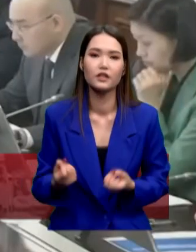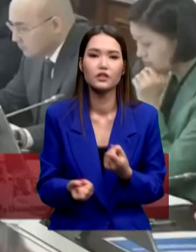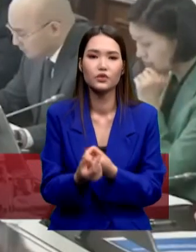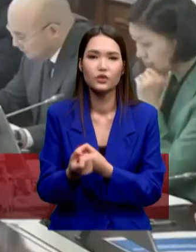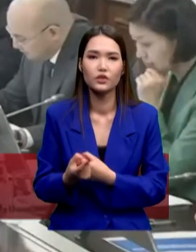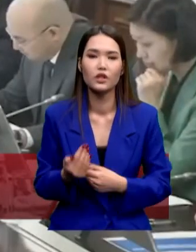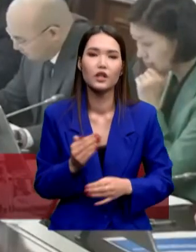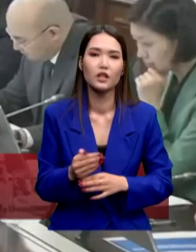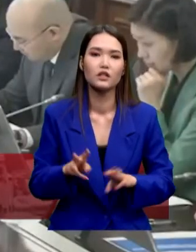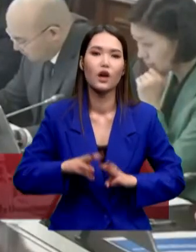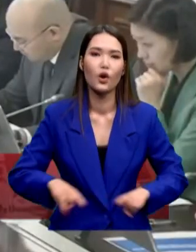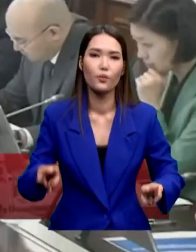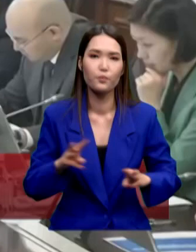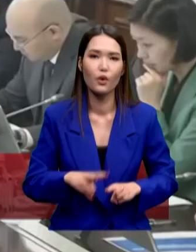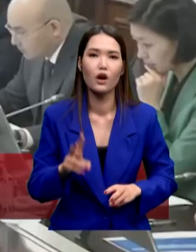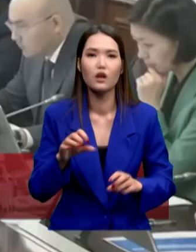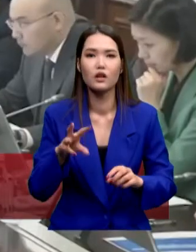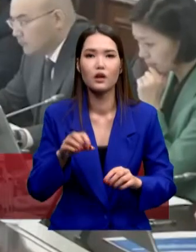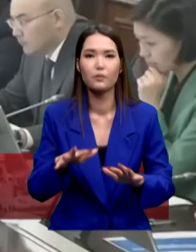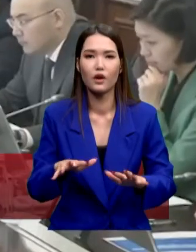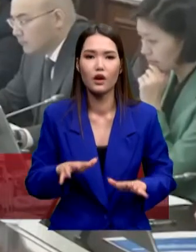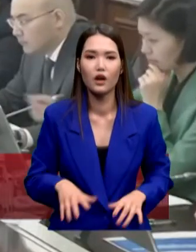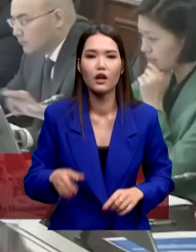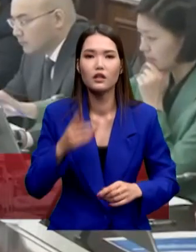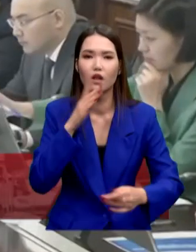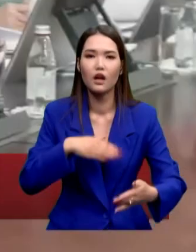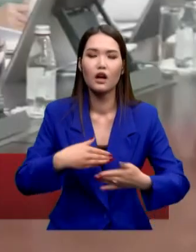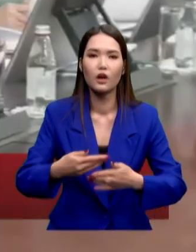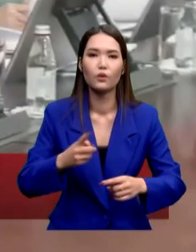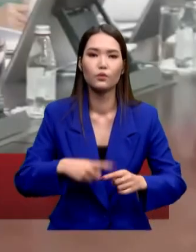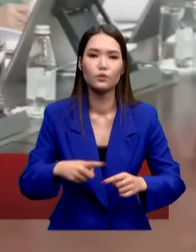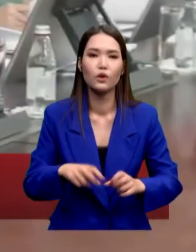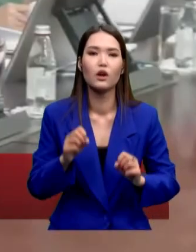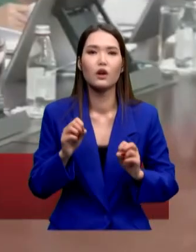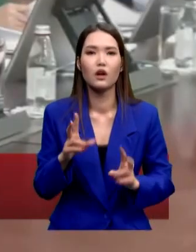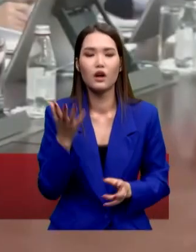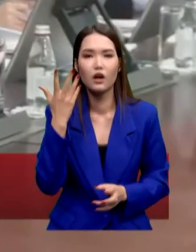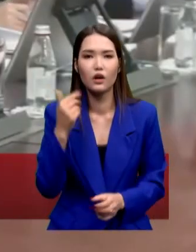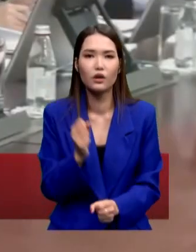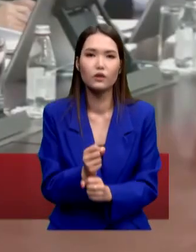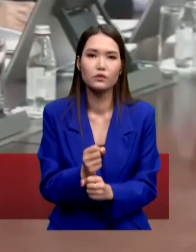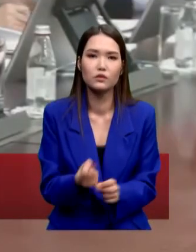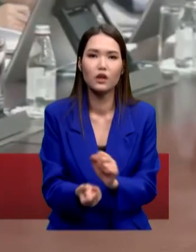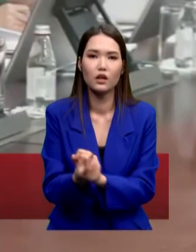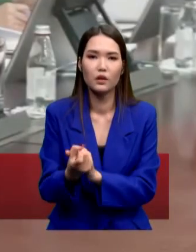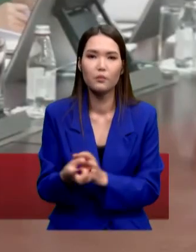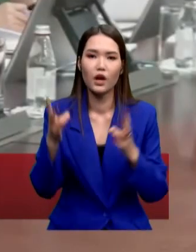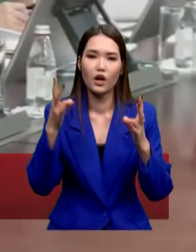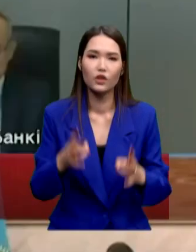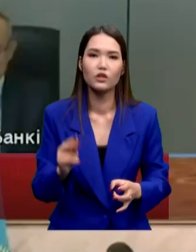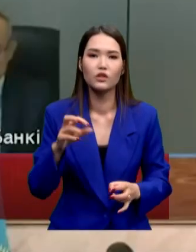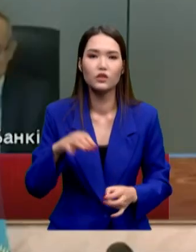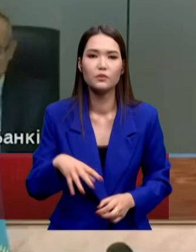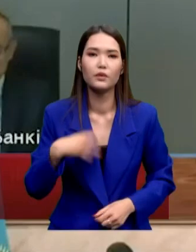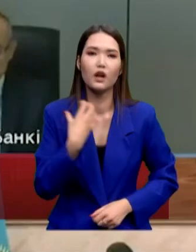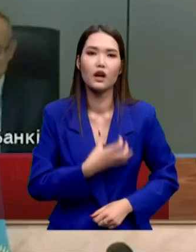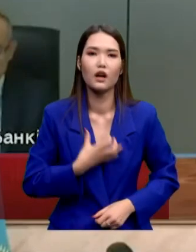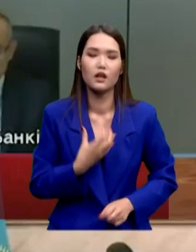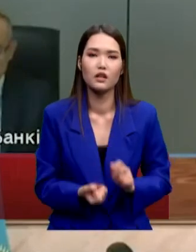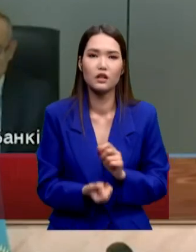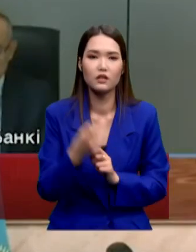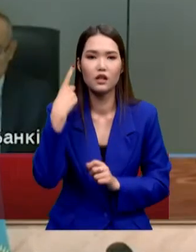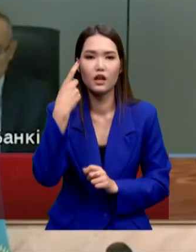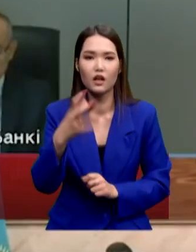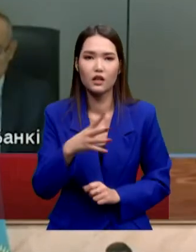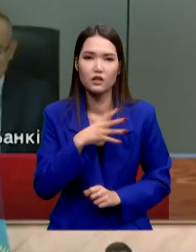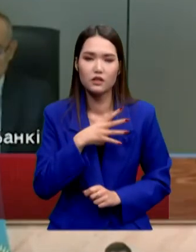қорғаныс министрде жұмыстан кетуі мүмкін. Алдын ала қанша дайындығын пысықтаса да топан судың астында қалған төтенше жағдай Юрий Ильинге де үлкен сын